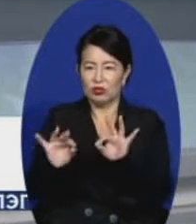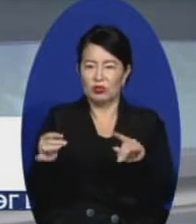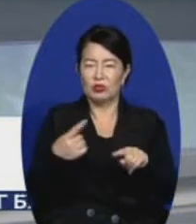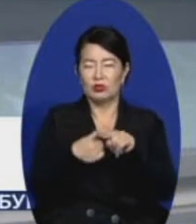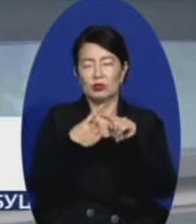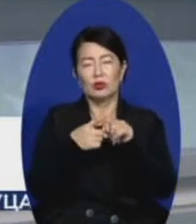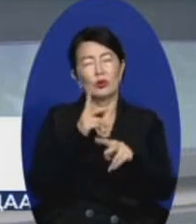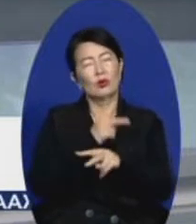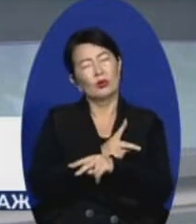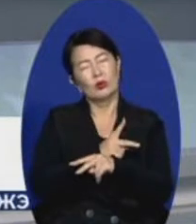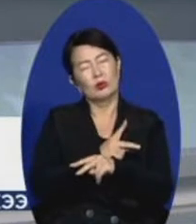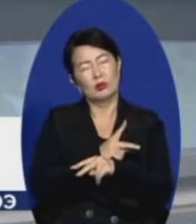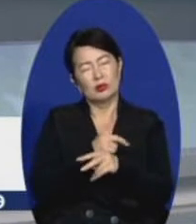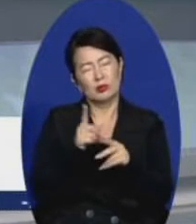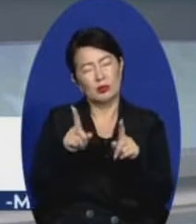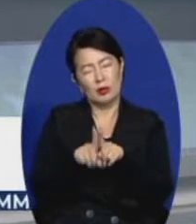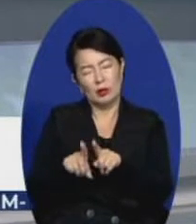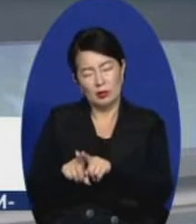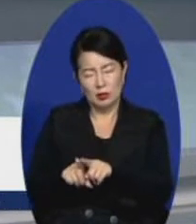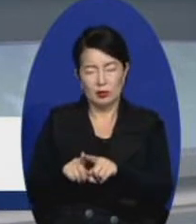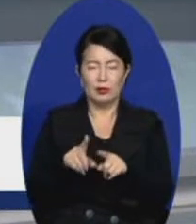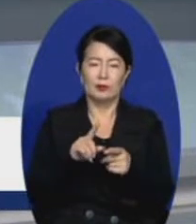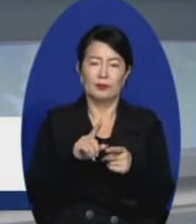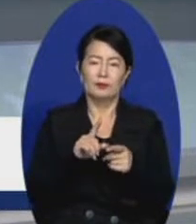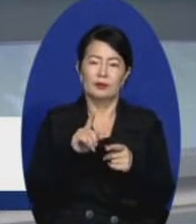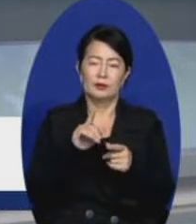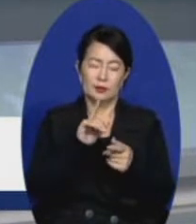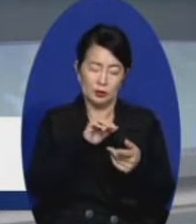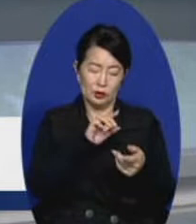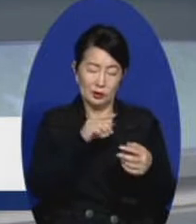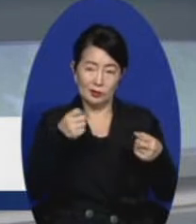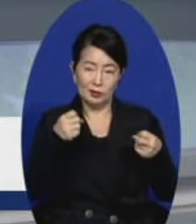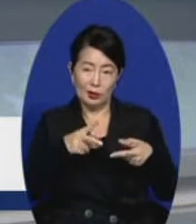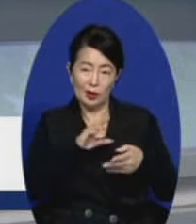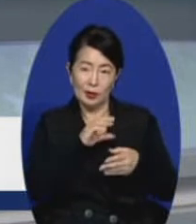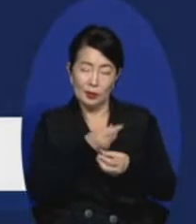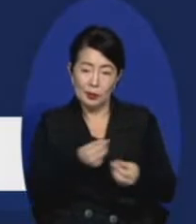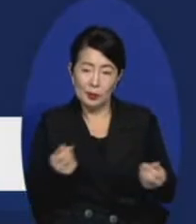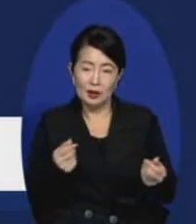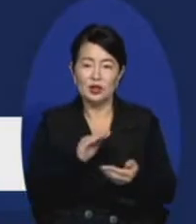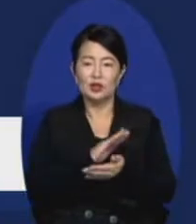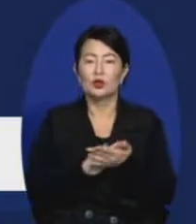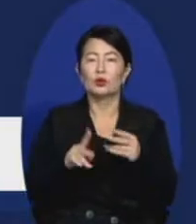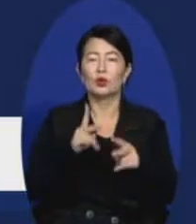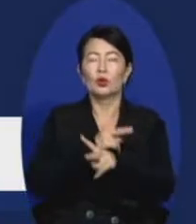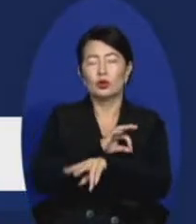хуулийн давхардлыг арилгахын тулд хөрөнгө оруулалтын тухай хуулийн шинжилсэн найруулгын төслийг боловсруулсан байна.